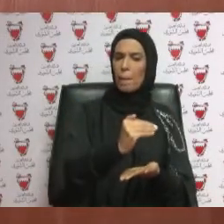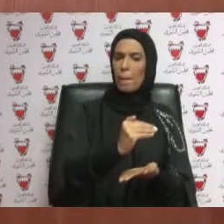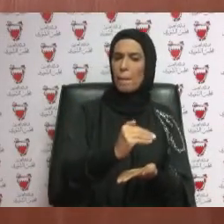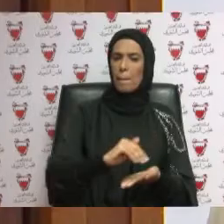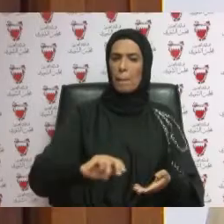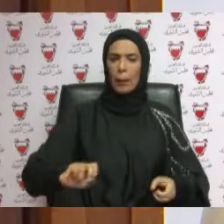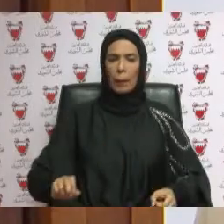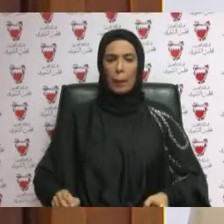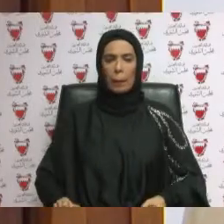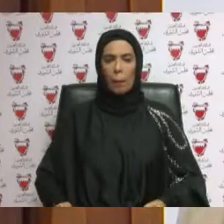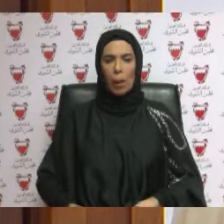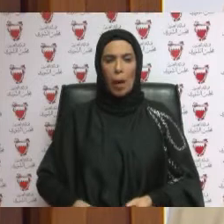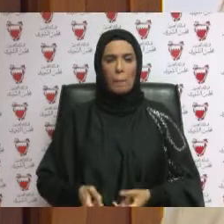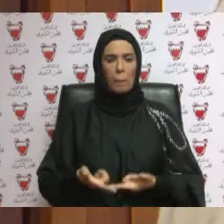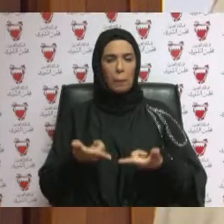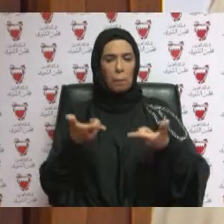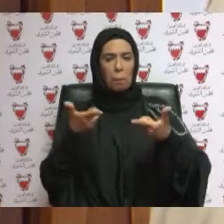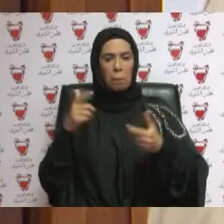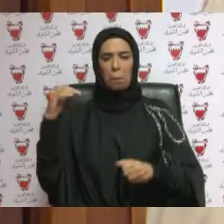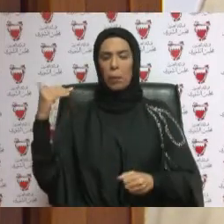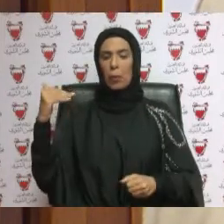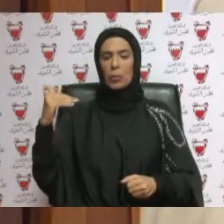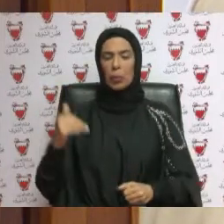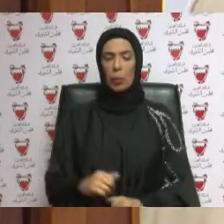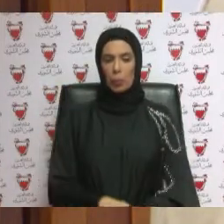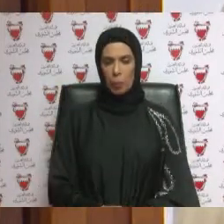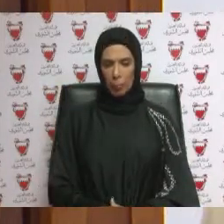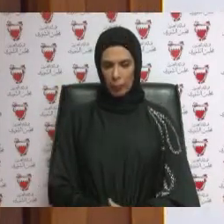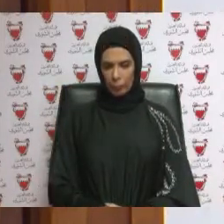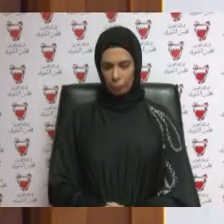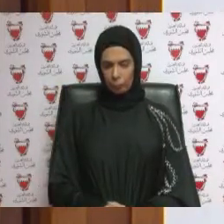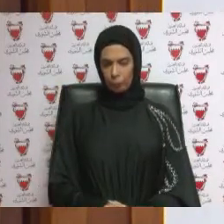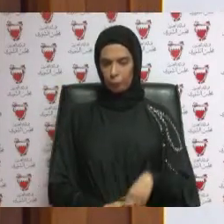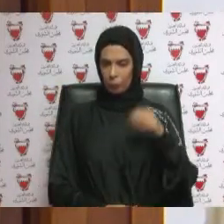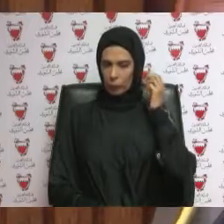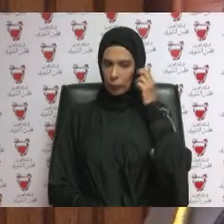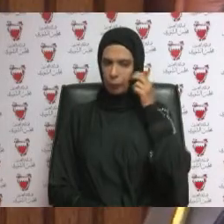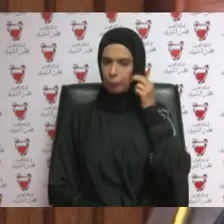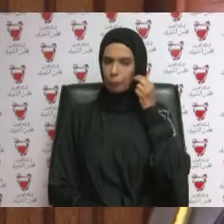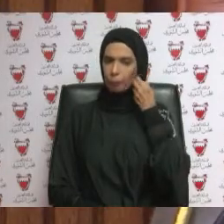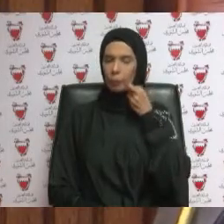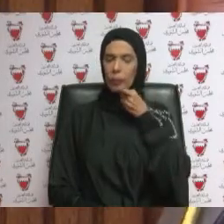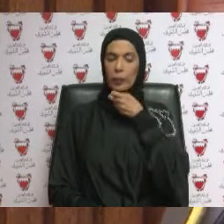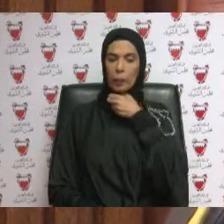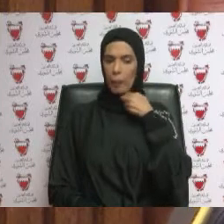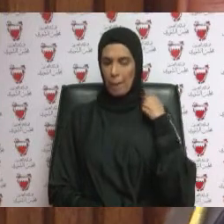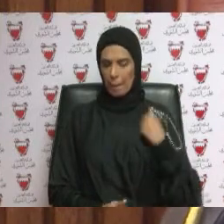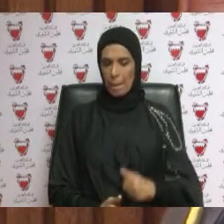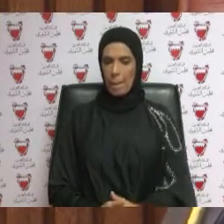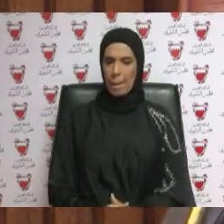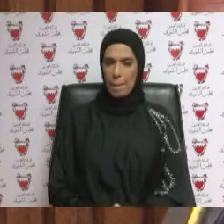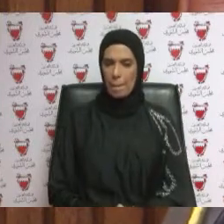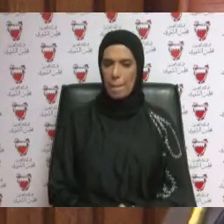والارتقاء بأمور الشباب وشؤونهم. شكرا سيد الرئيس. شكرا جزيلا.